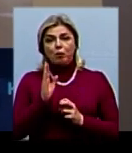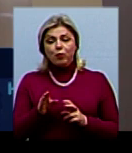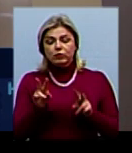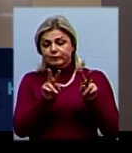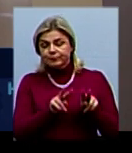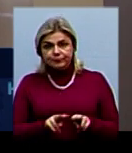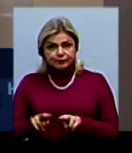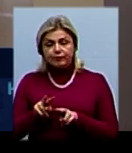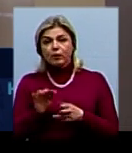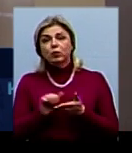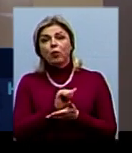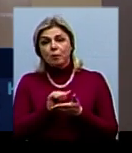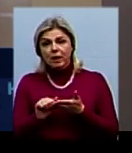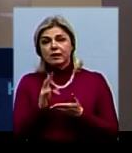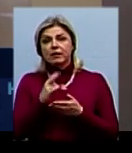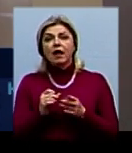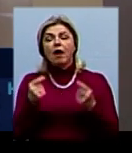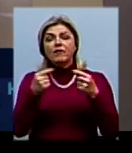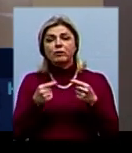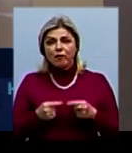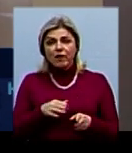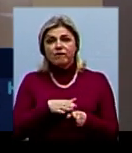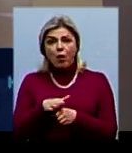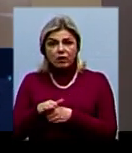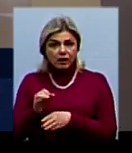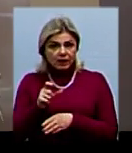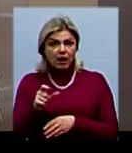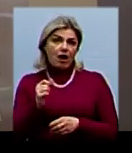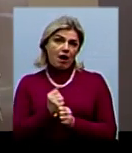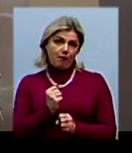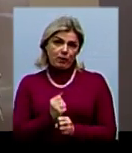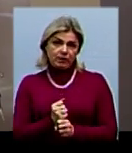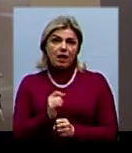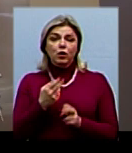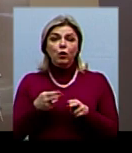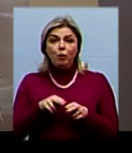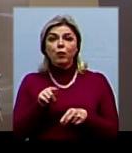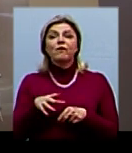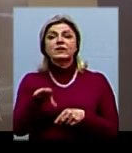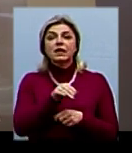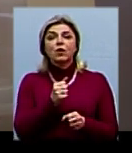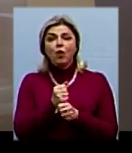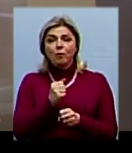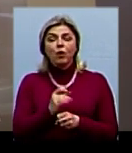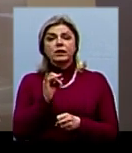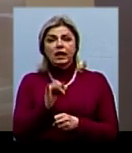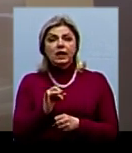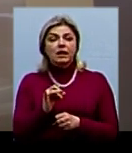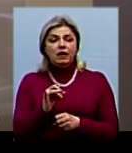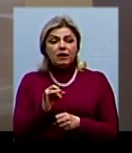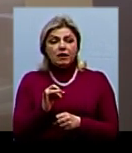буде переглядати ці документи на відповідність виконаним роботам. Тому у нас всі роботи, і в тому числі і скриті, які були